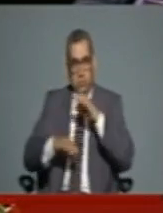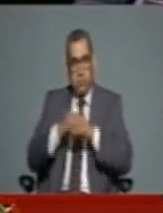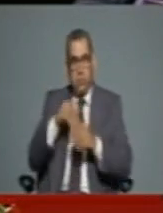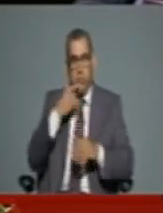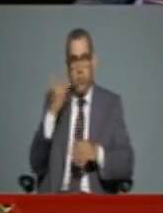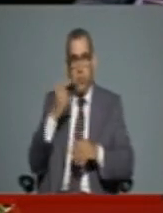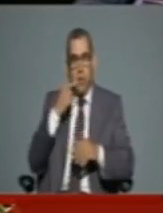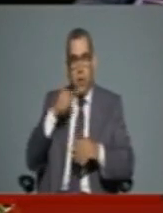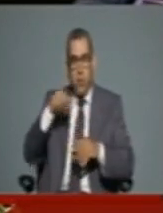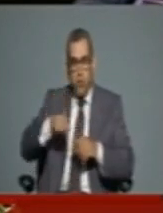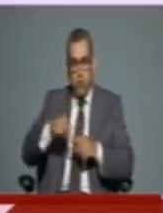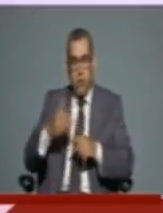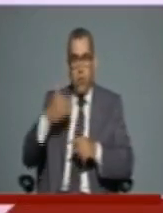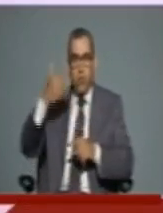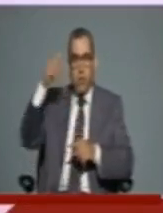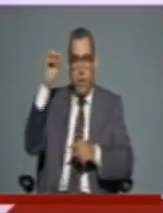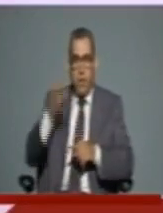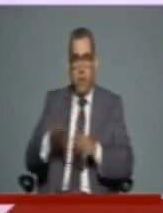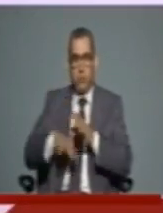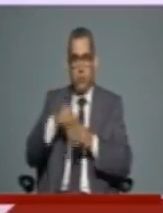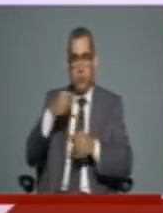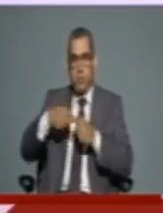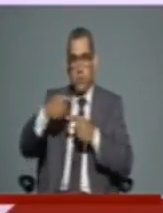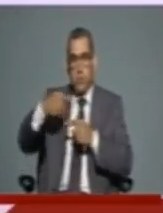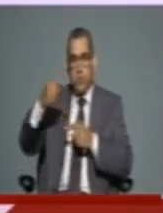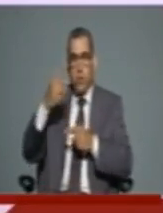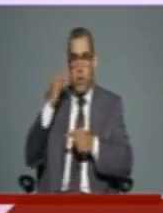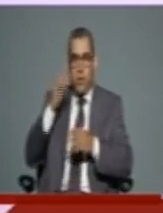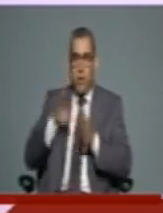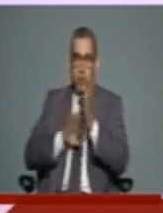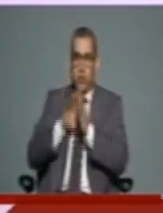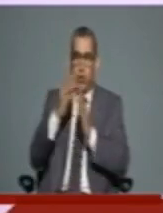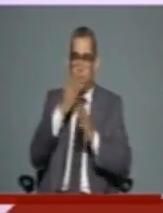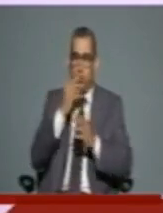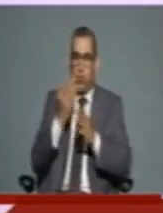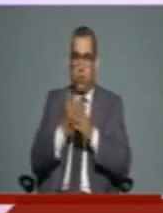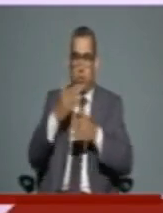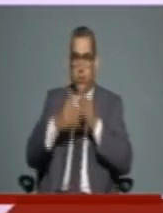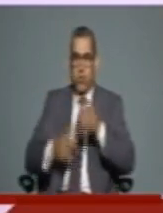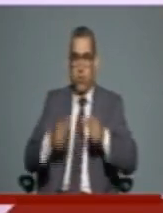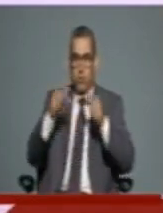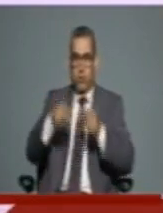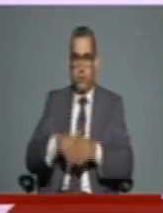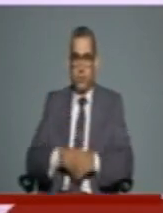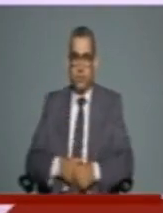الحاضر حتى يستمر المستقبل في وقت أفضل.